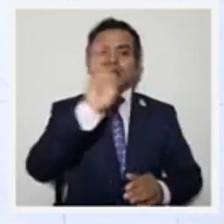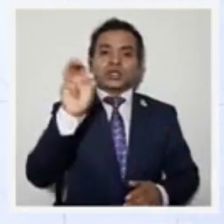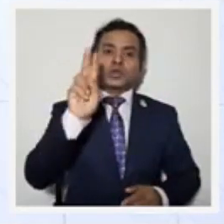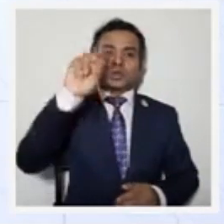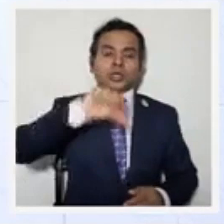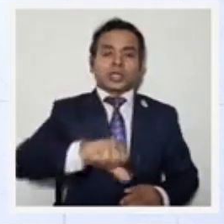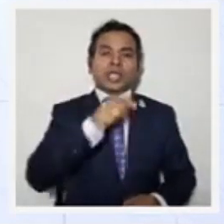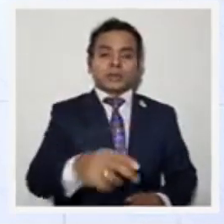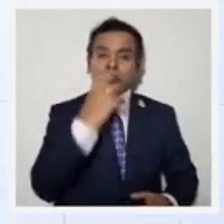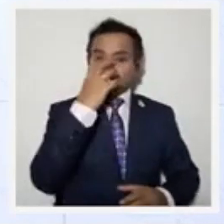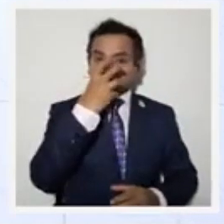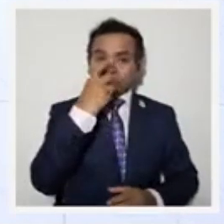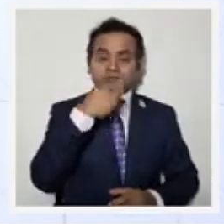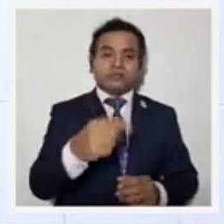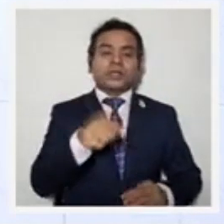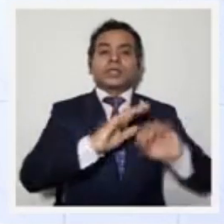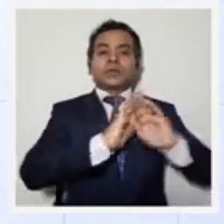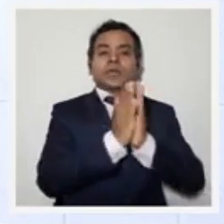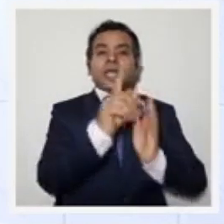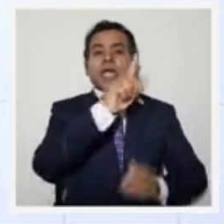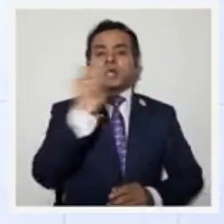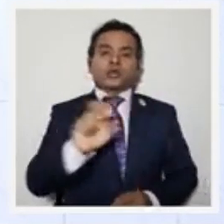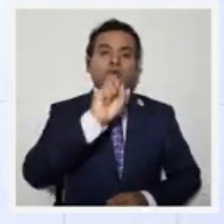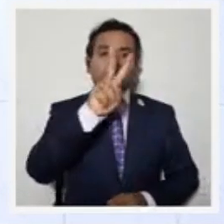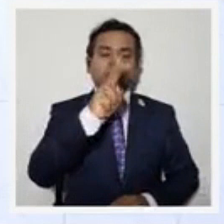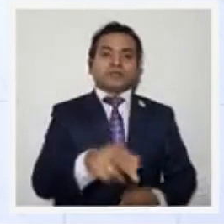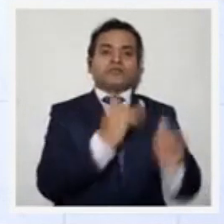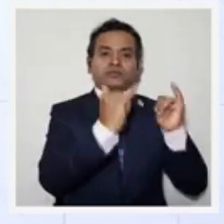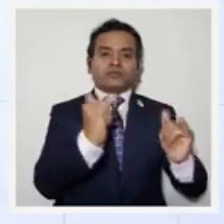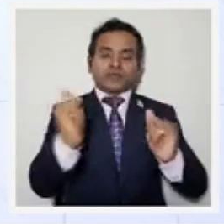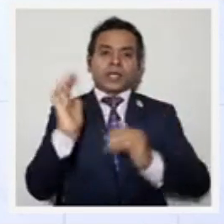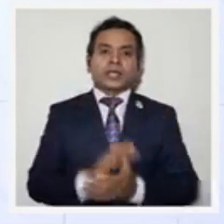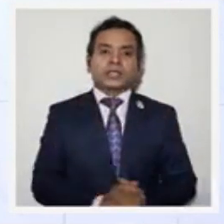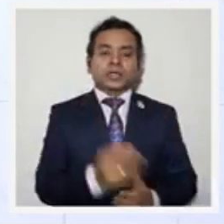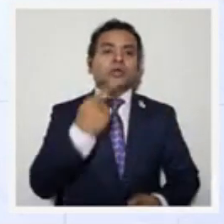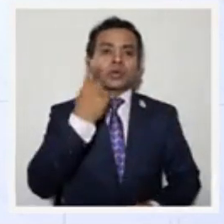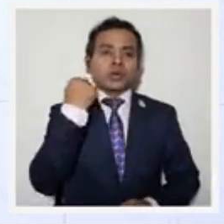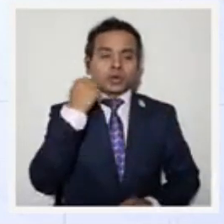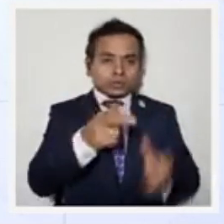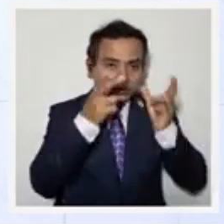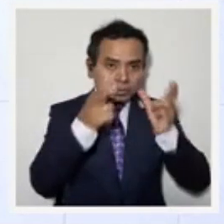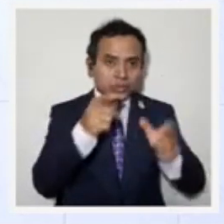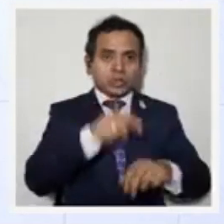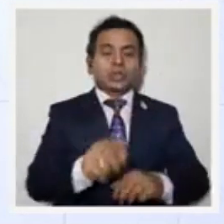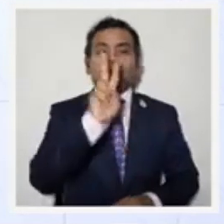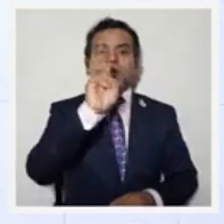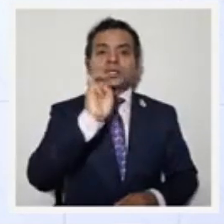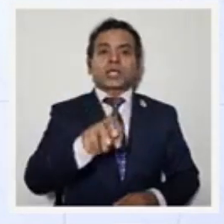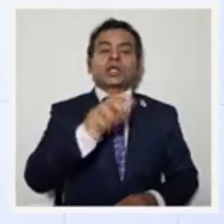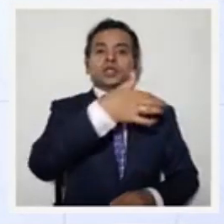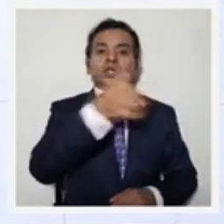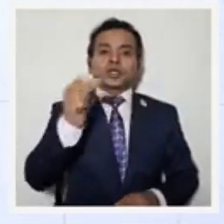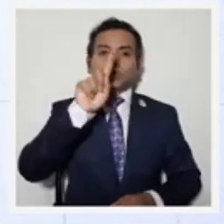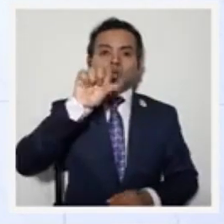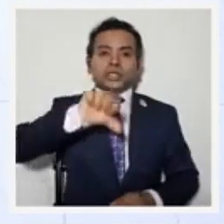হাসপাতালে 5694টি। এই সকল হাসপাতালে আইসিইউর সংখ্যা 329টি এবং ডায়ালাইসিস ইউনিট 102টি।